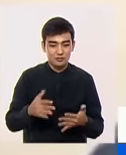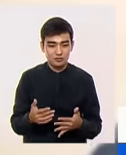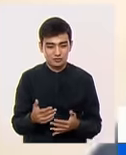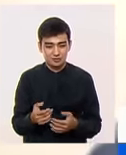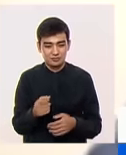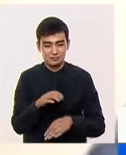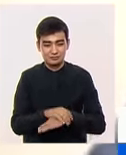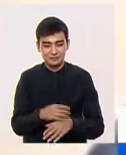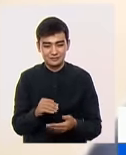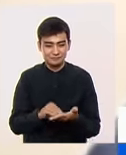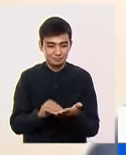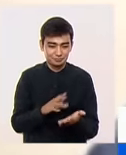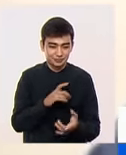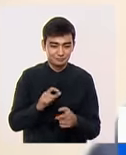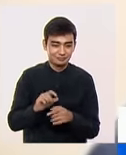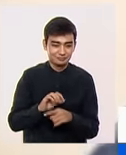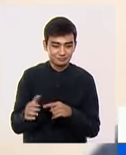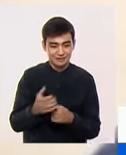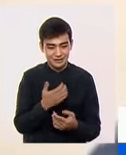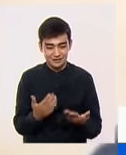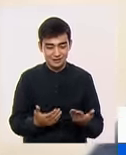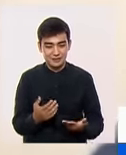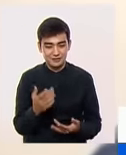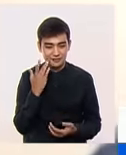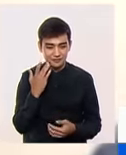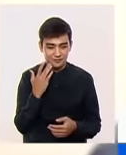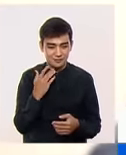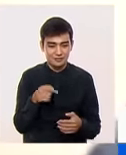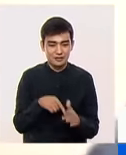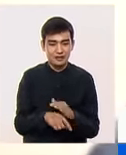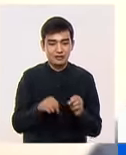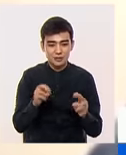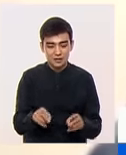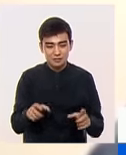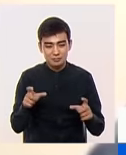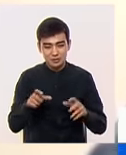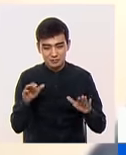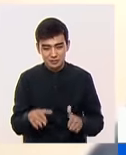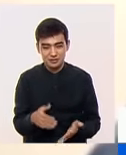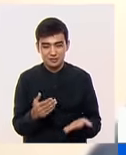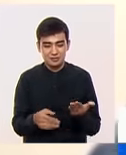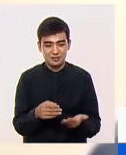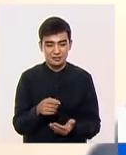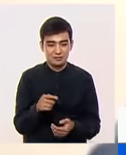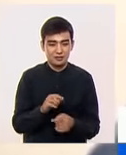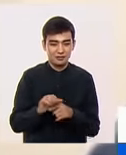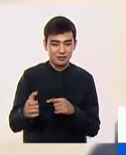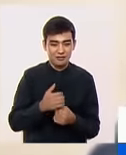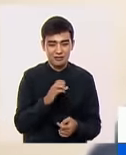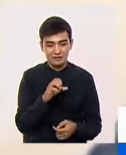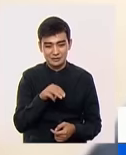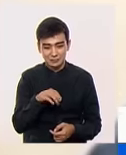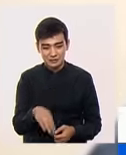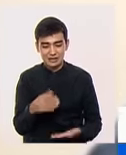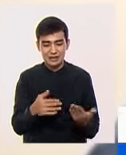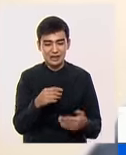перепиской именно поэтому нужно всегда находиться и на внутри торговой площадке потому что там переписка через sms и через отца